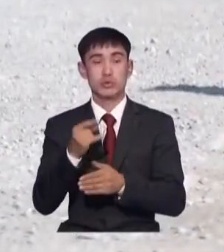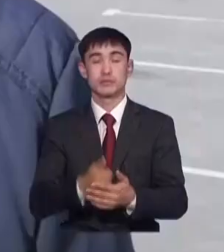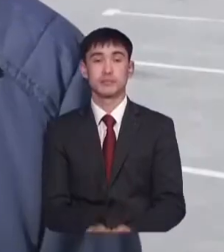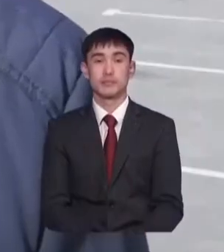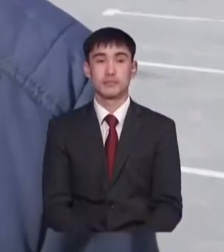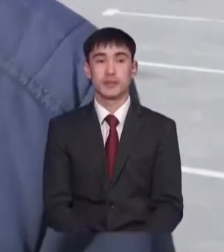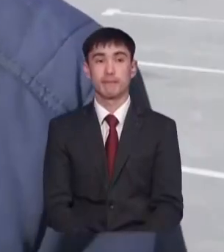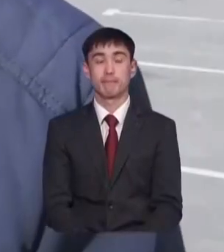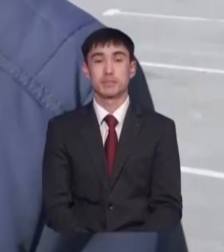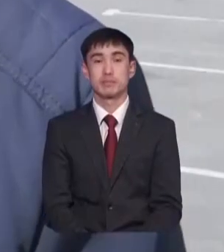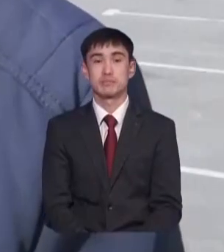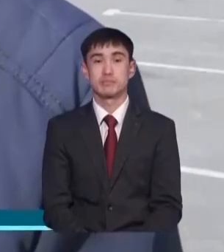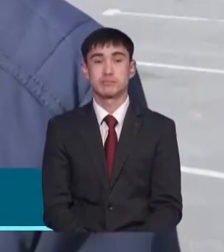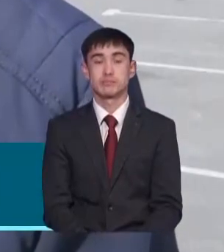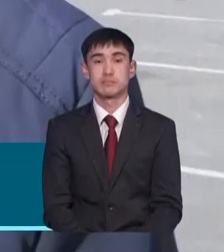такси.